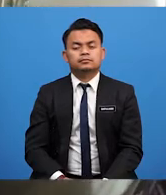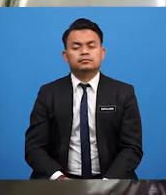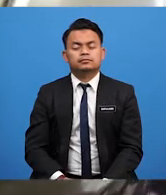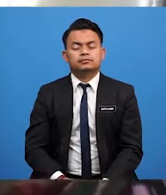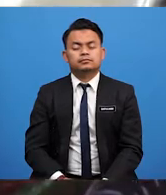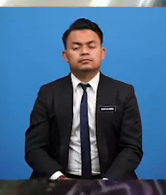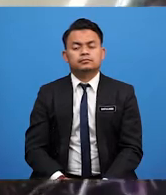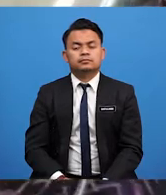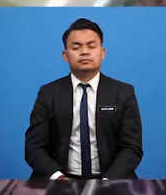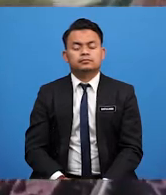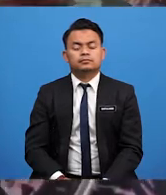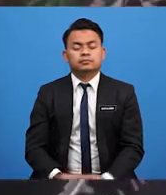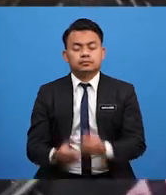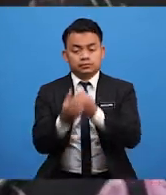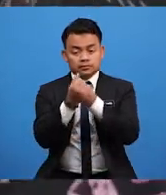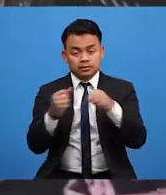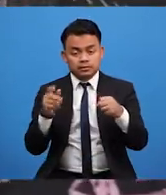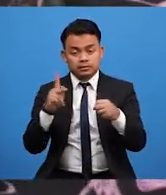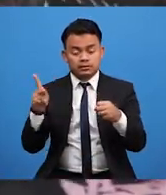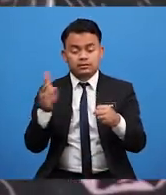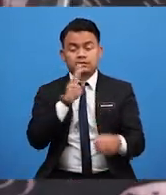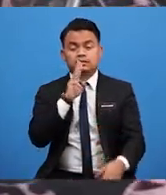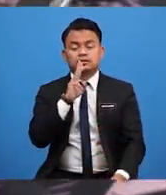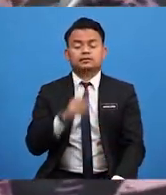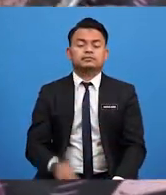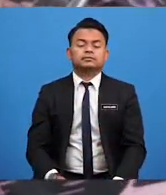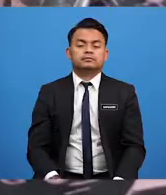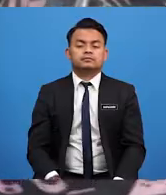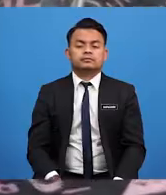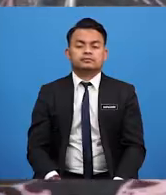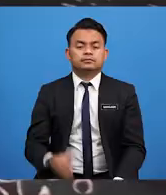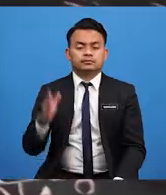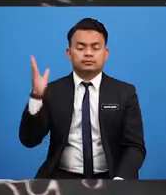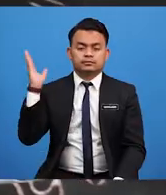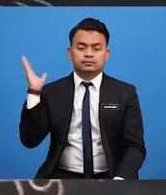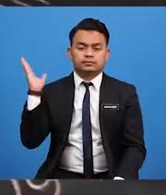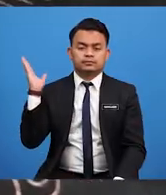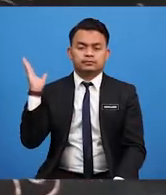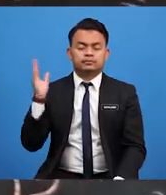Sediakan air dan didihkan air dalam cerek elektrik sehingga panas.